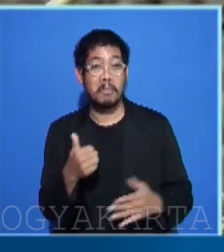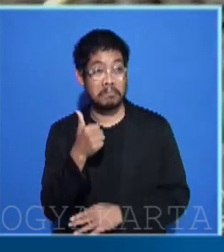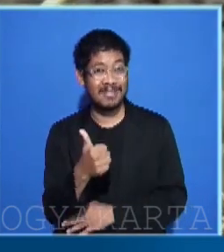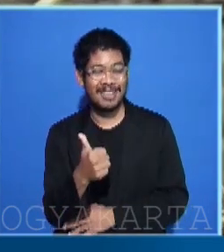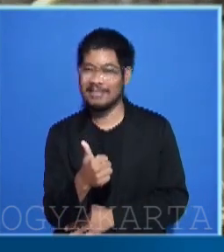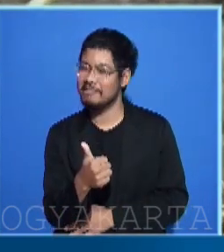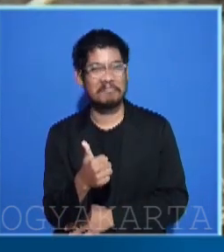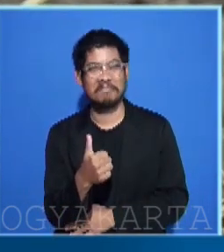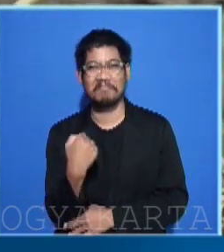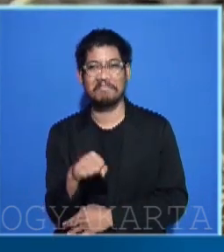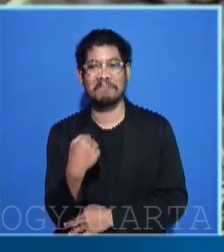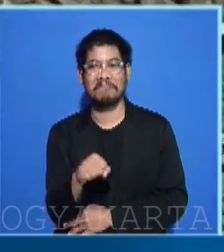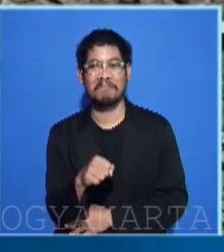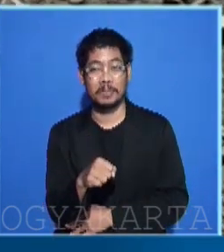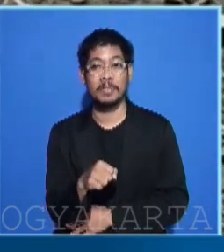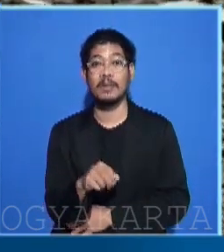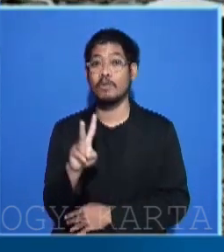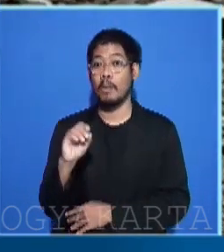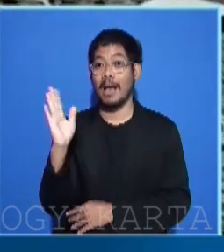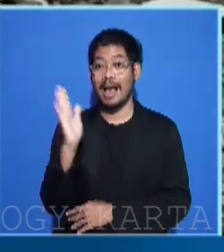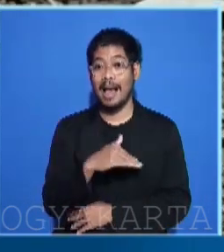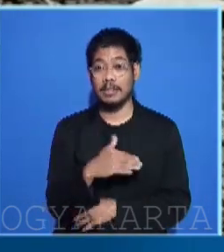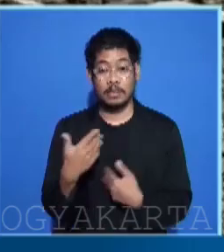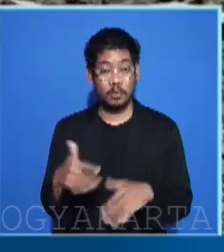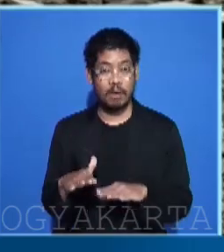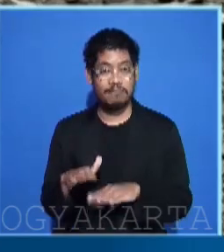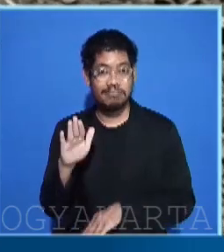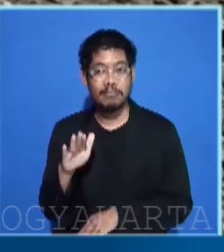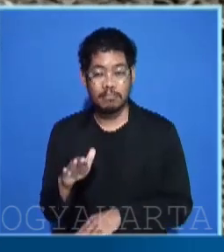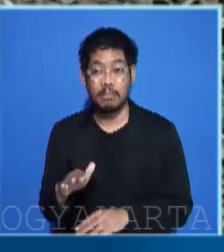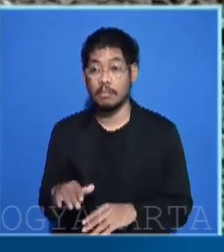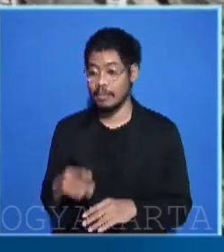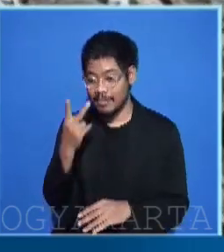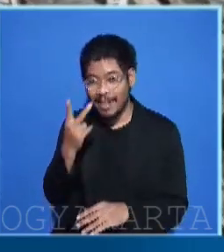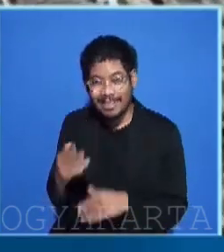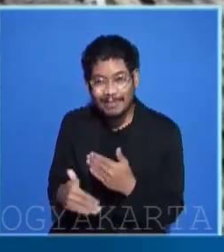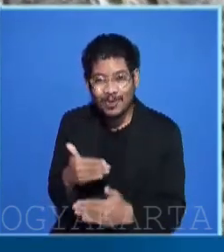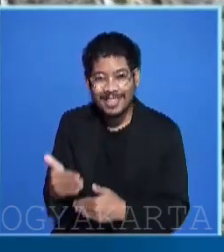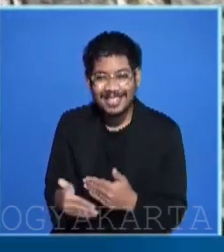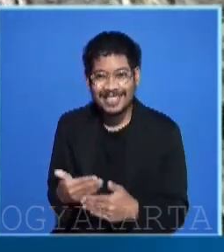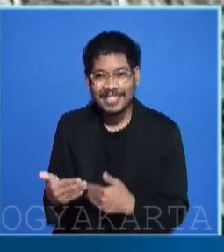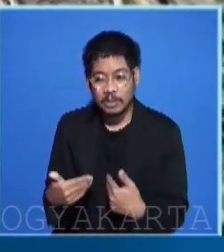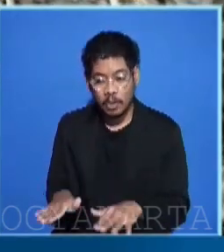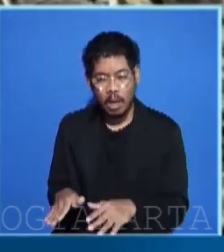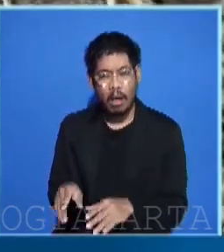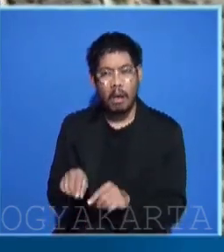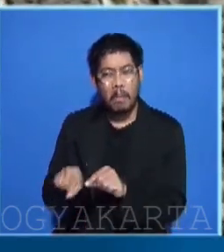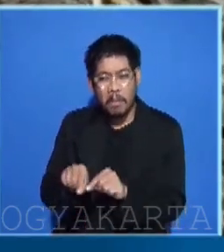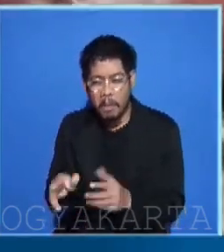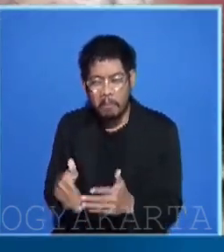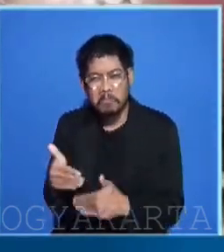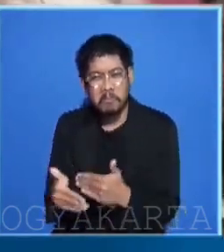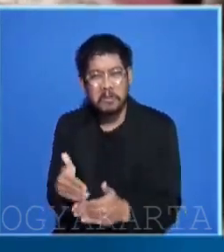20 hari lebih cepat dari semestinya hasil produksi bawang merah para petani di wilayah ini menurun drastis jika biasanya